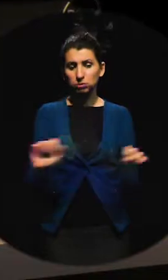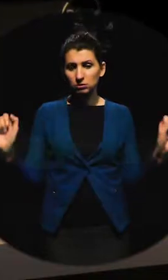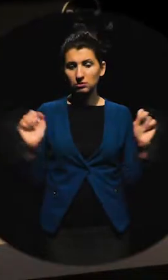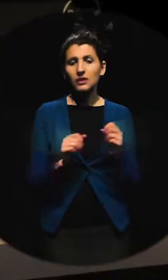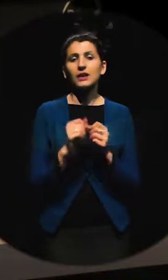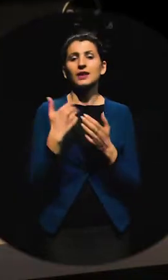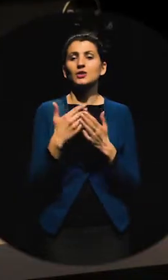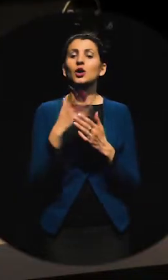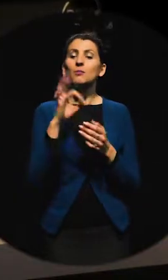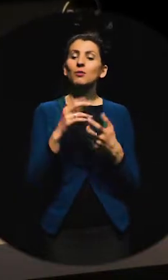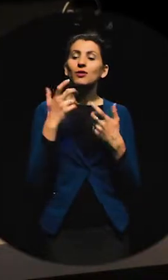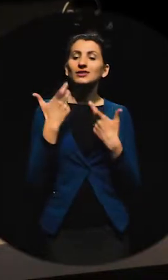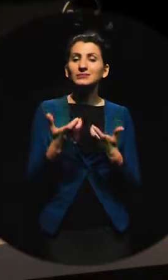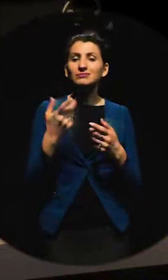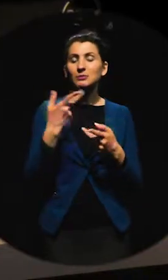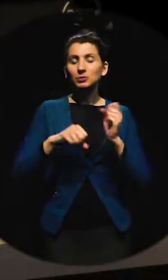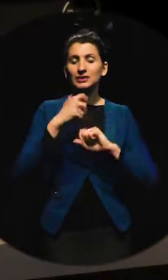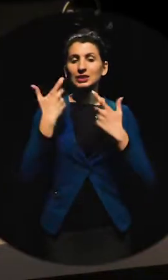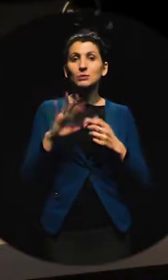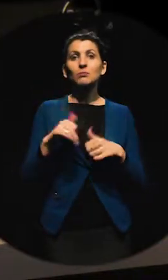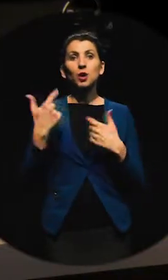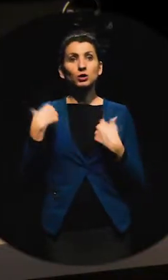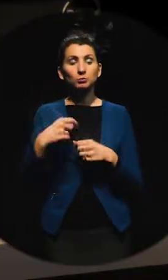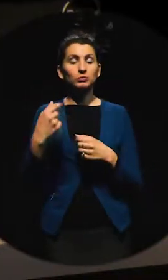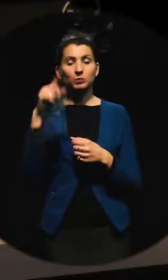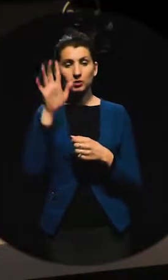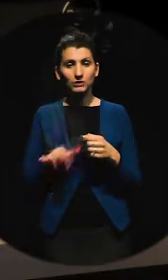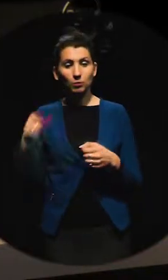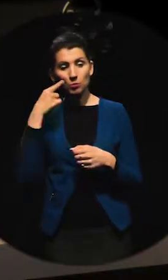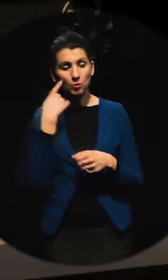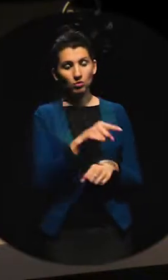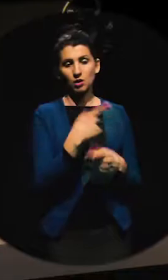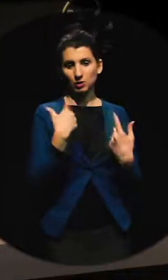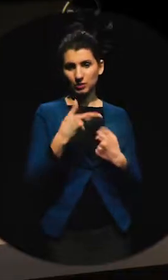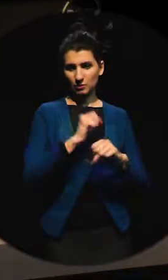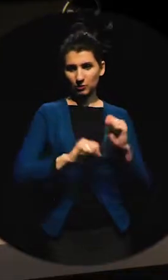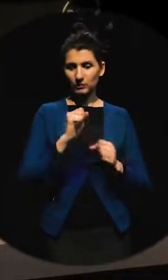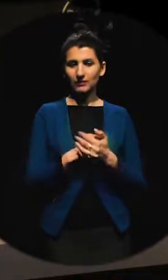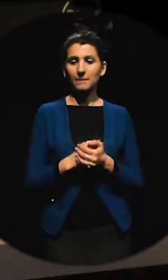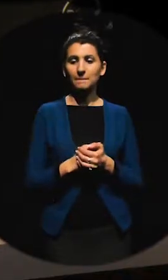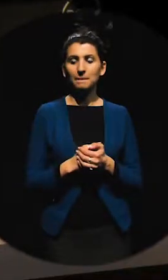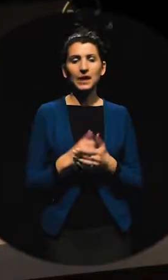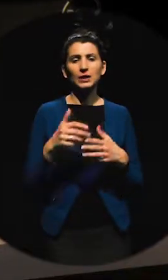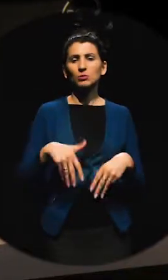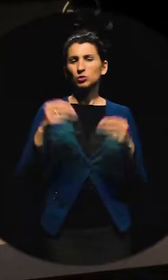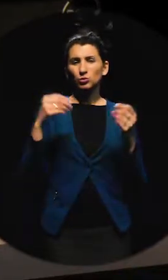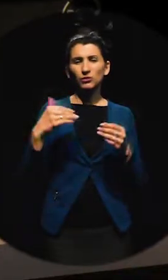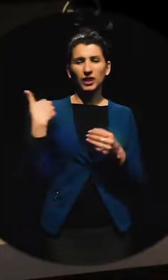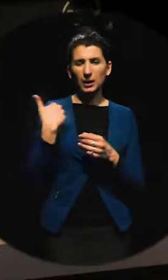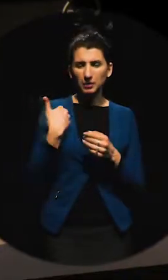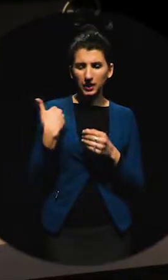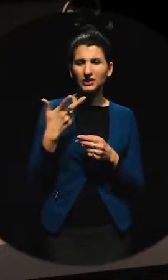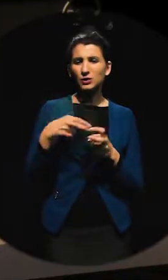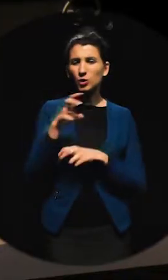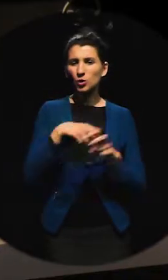były na nich skierowane. Ale też w Wielkiej Brytanii ten ruch miał od początku bardzo wyraźnie